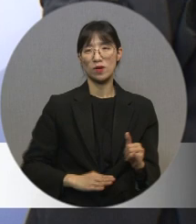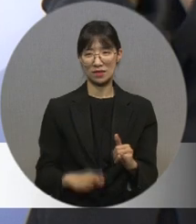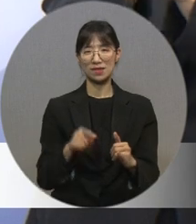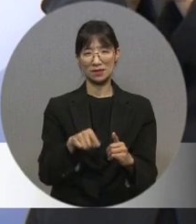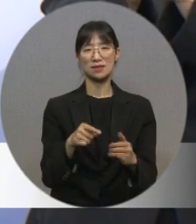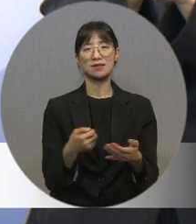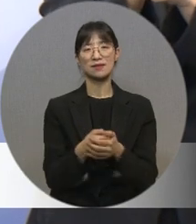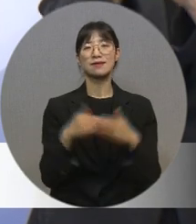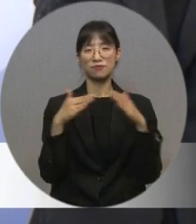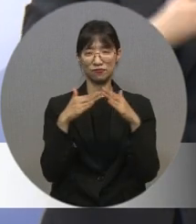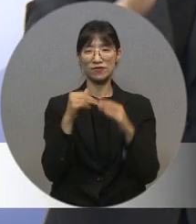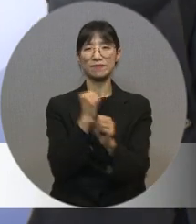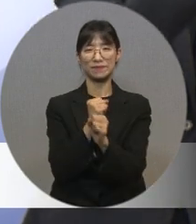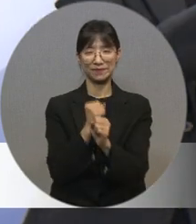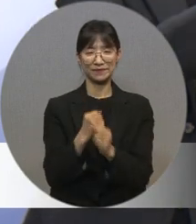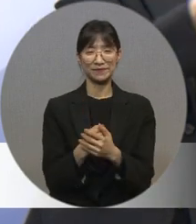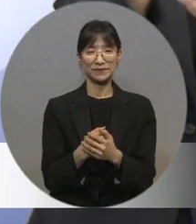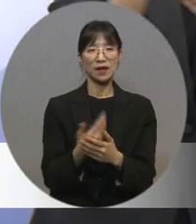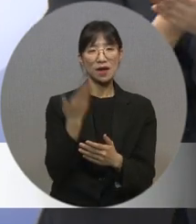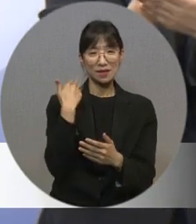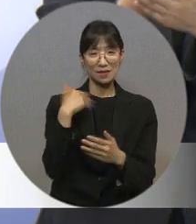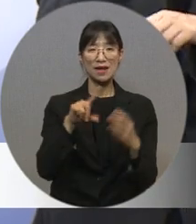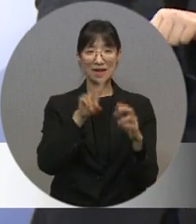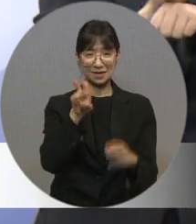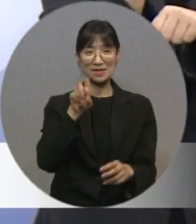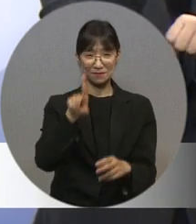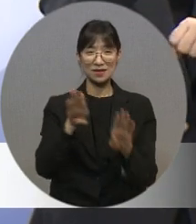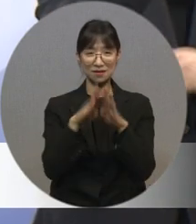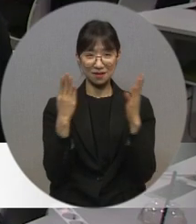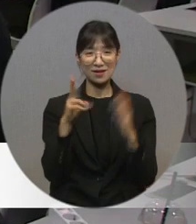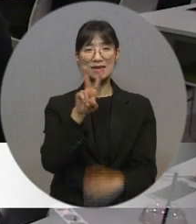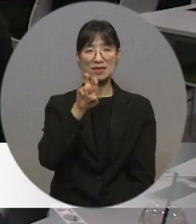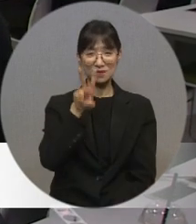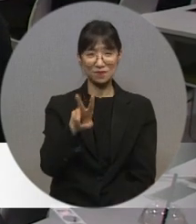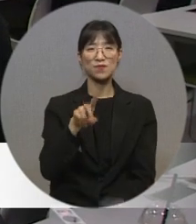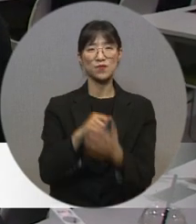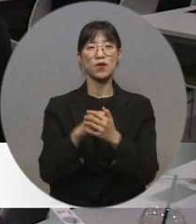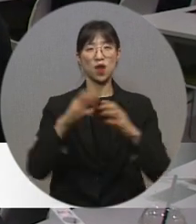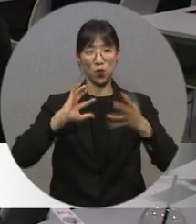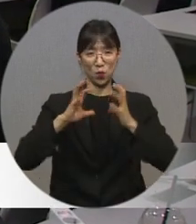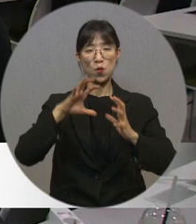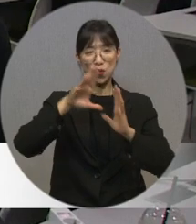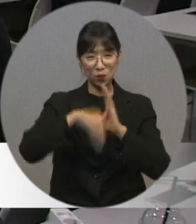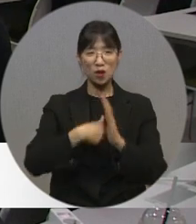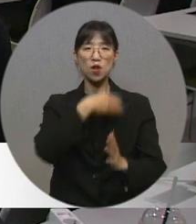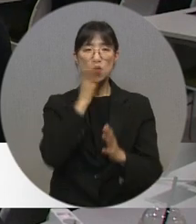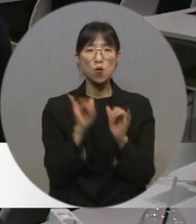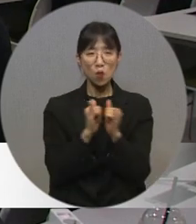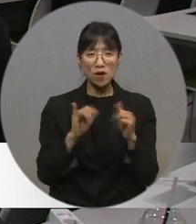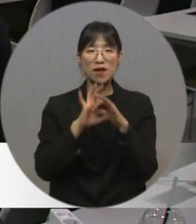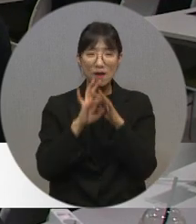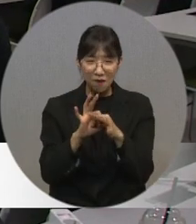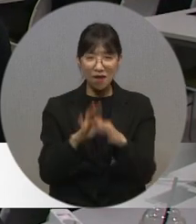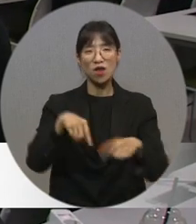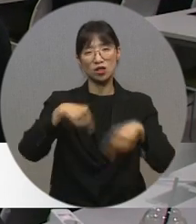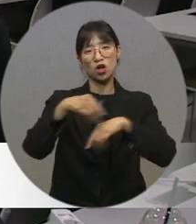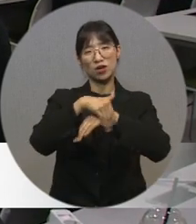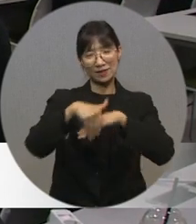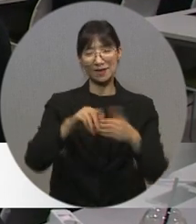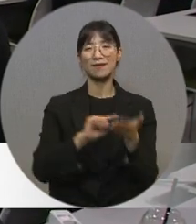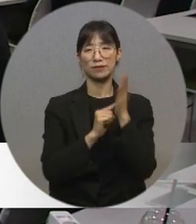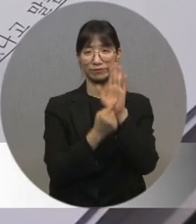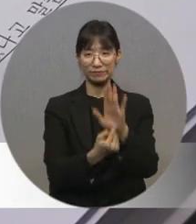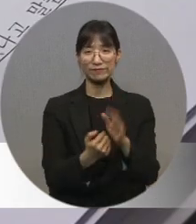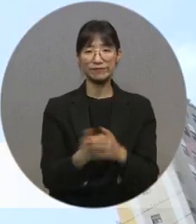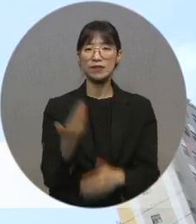21일 열린 제22회 민생토론회에서 정부는 노인용 주택 확대 등의 관련 정책을 내놓았습니다.